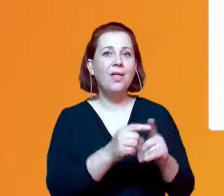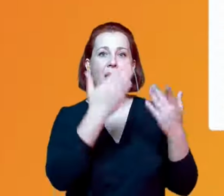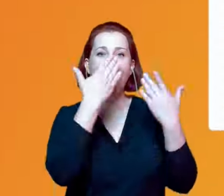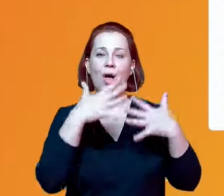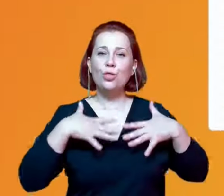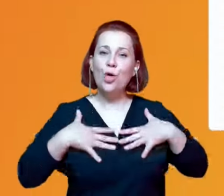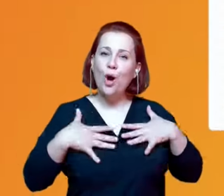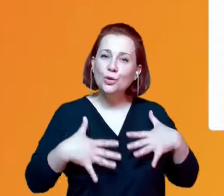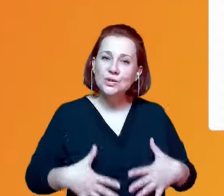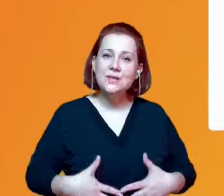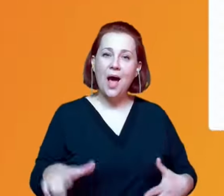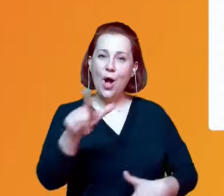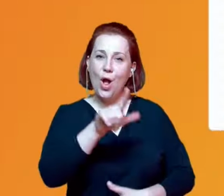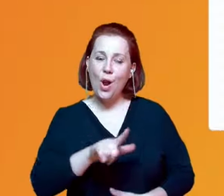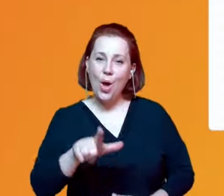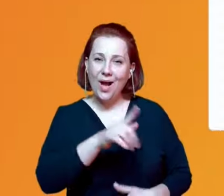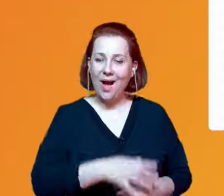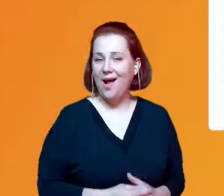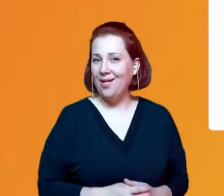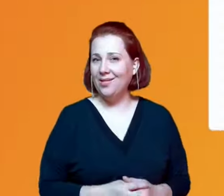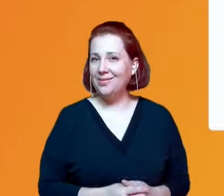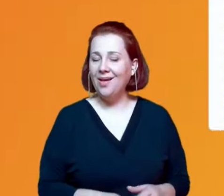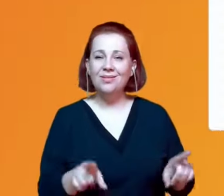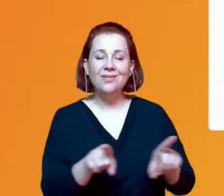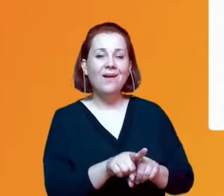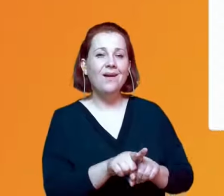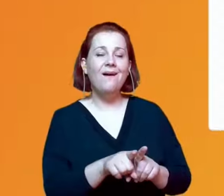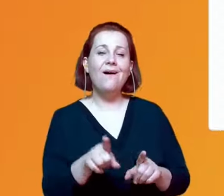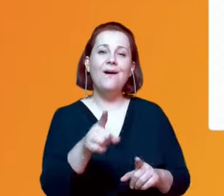tożsamość lokalną, żeby podkreślić to,